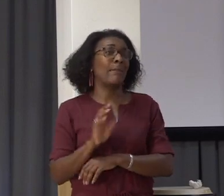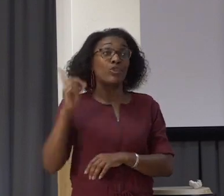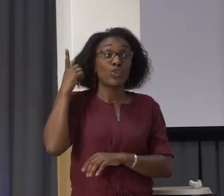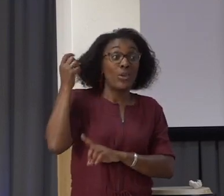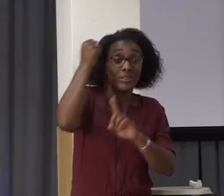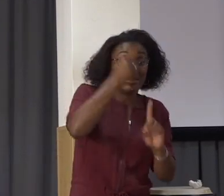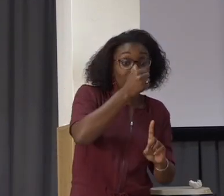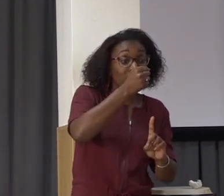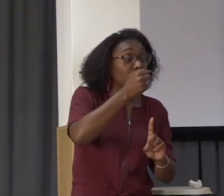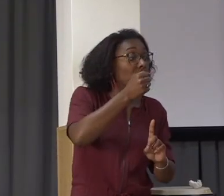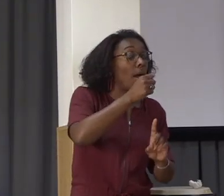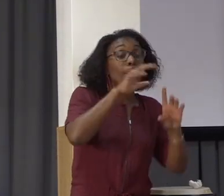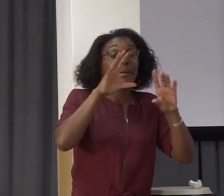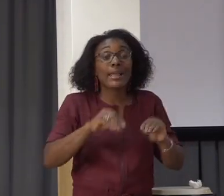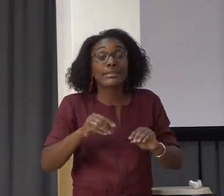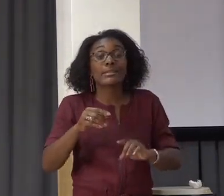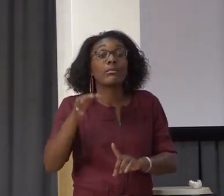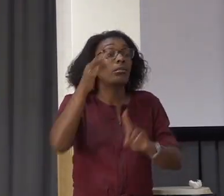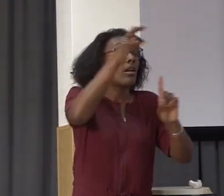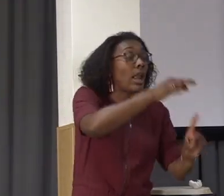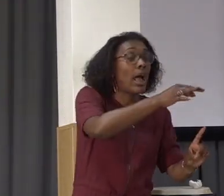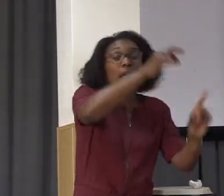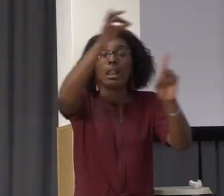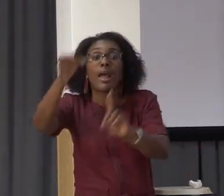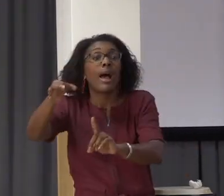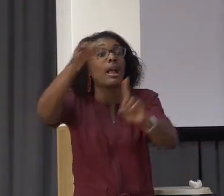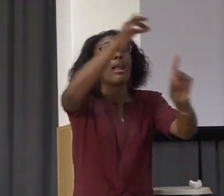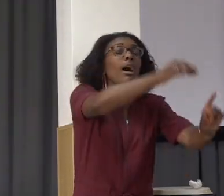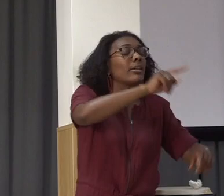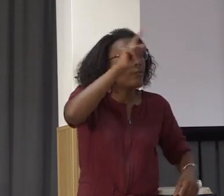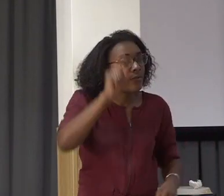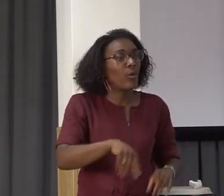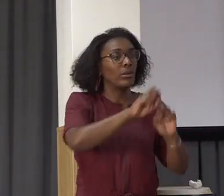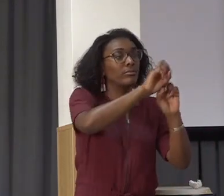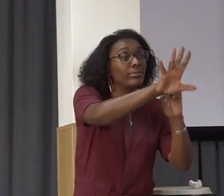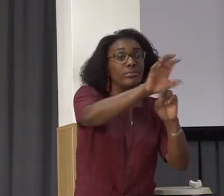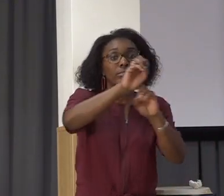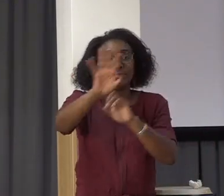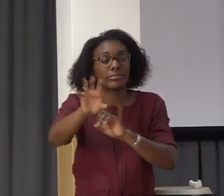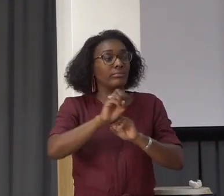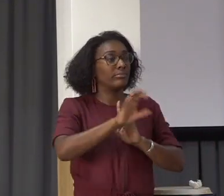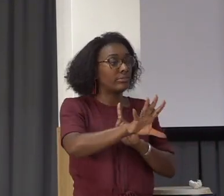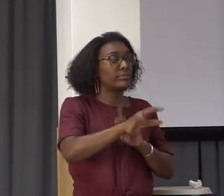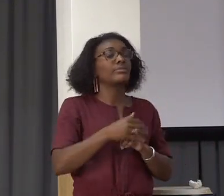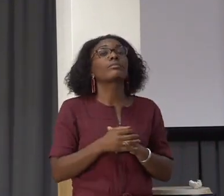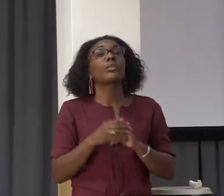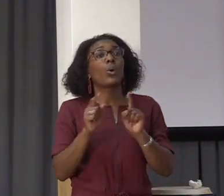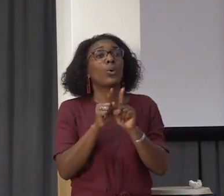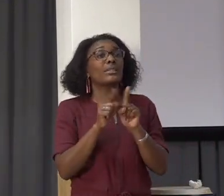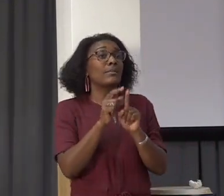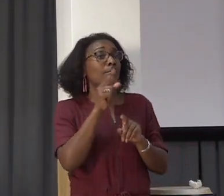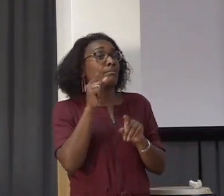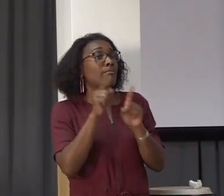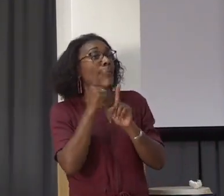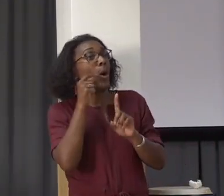placés dans un environnement unique pour son service. Et il faut utiliser aussi ce qu'on a. Dans le cas de Shamgar,